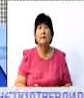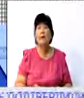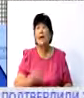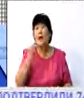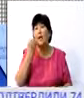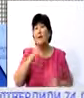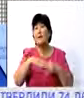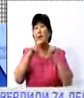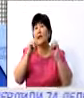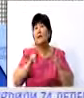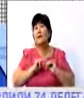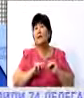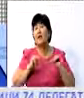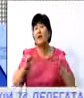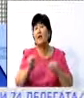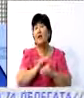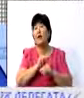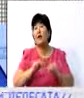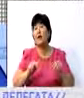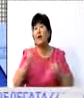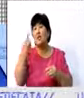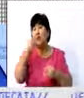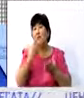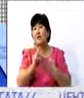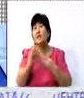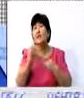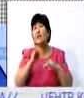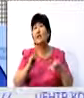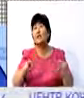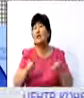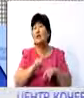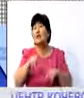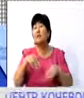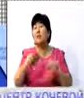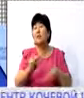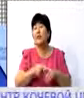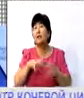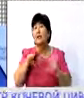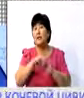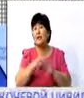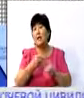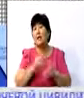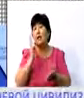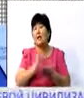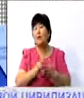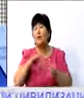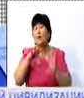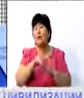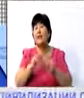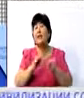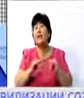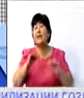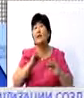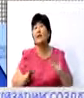Качество квалификации педагогов, воспитателей частных детских садов. Не везде придается этому значение, но это напрямую влияет на развитие